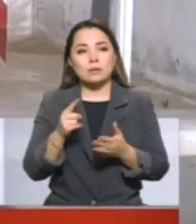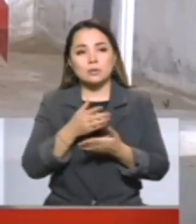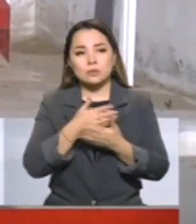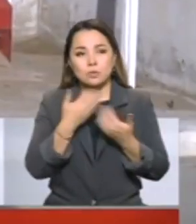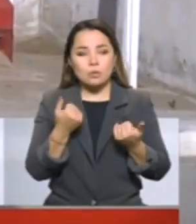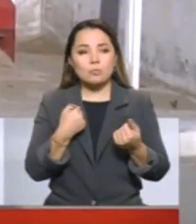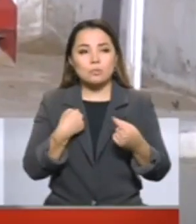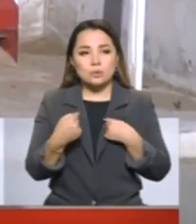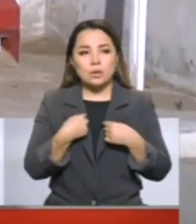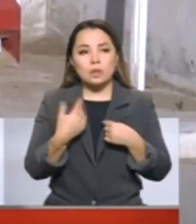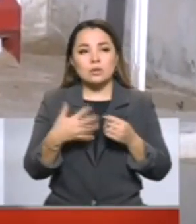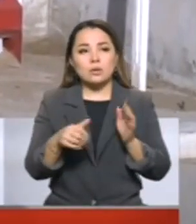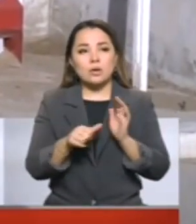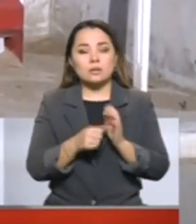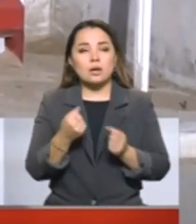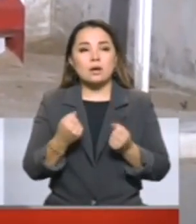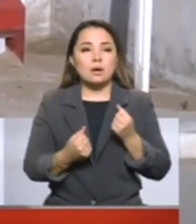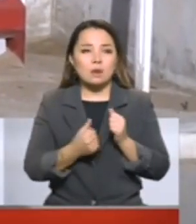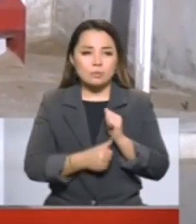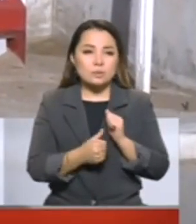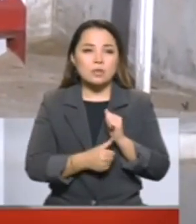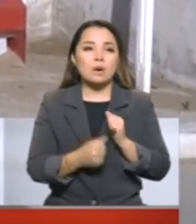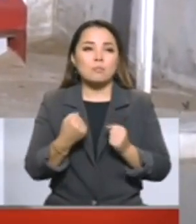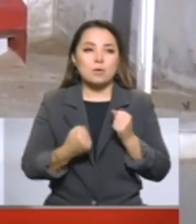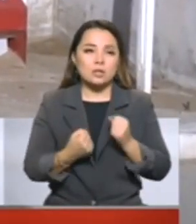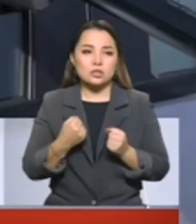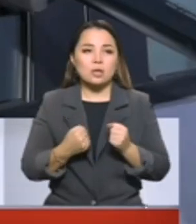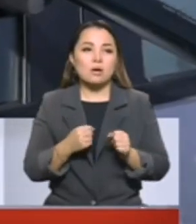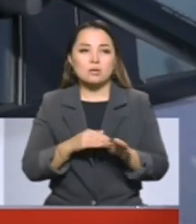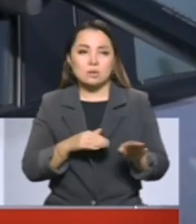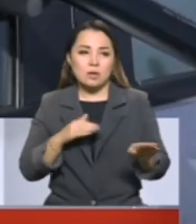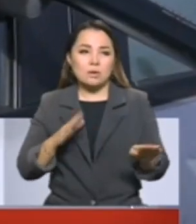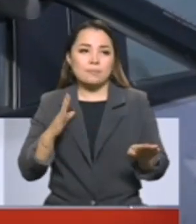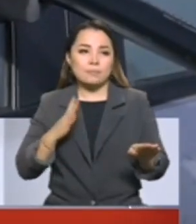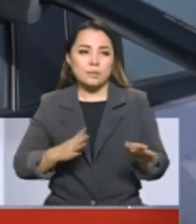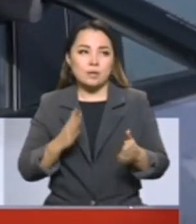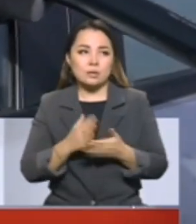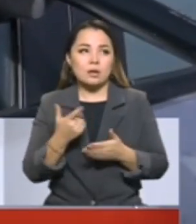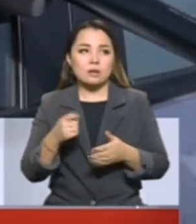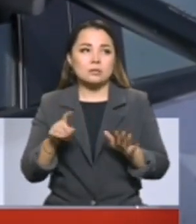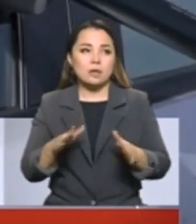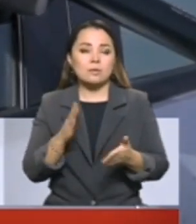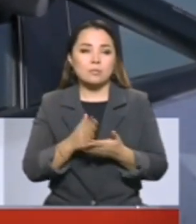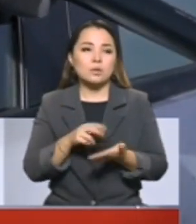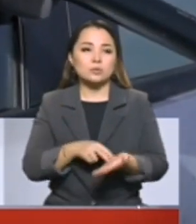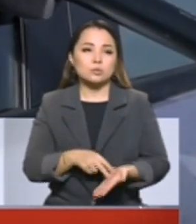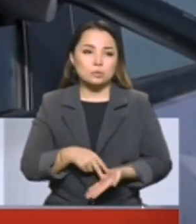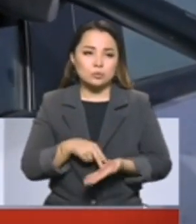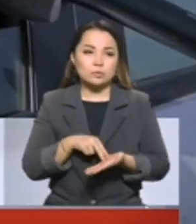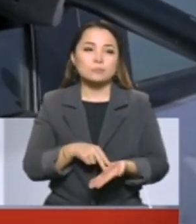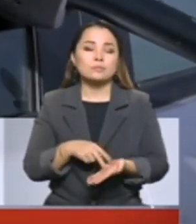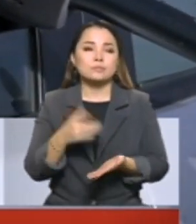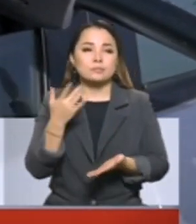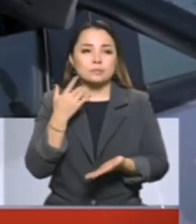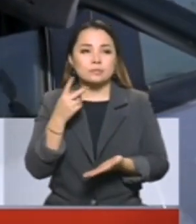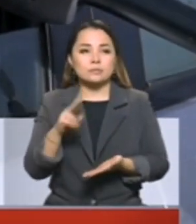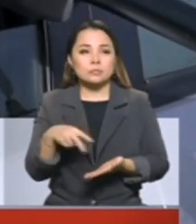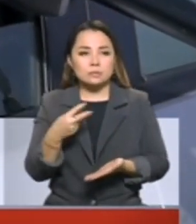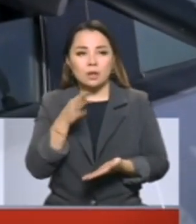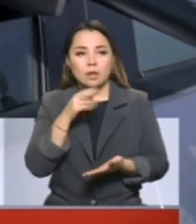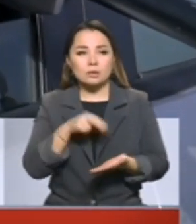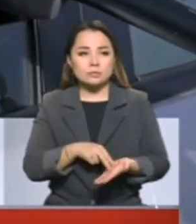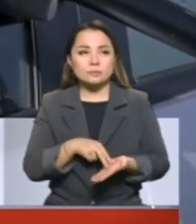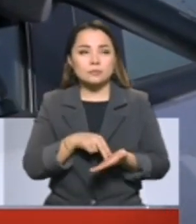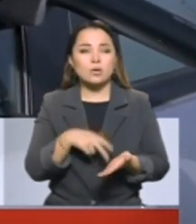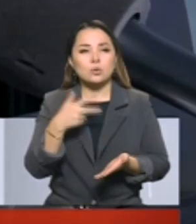tamamız. 56 maçların altında duramız. 2 saat, 3 saat kütemiz. Kaçırdı gaz kuyulat, üstüp duramız. Kiydi 2 saat, 3 saat kayın